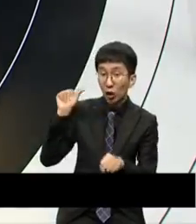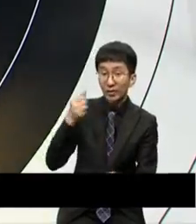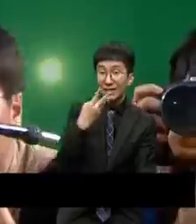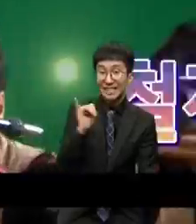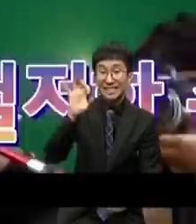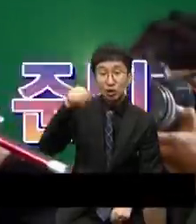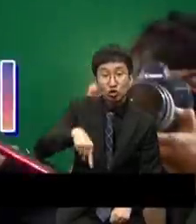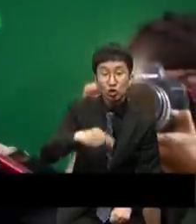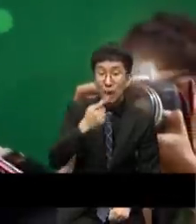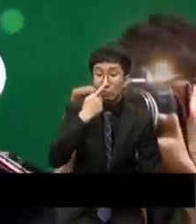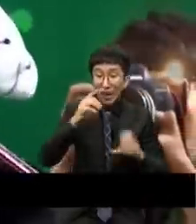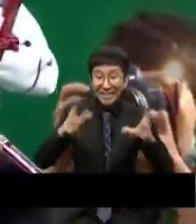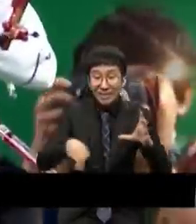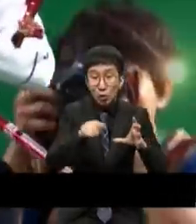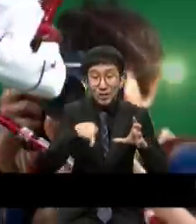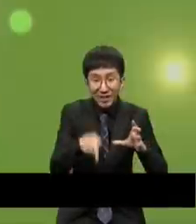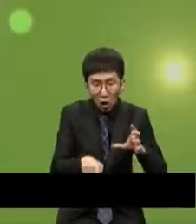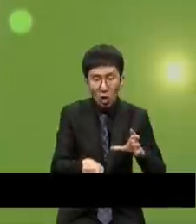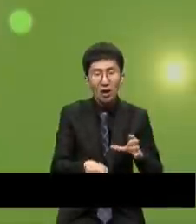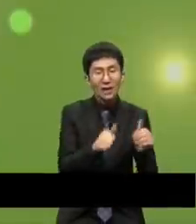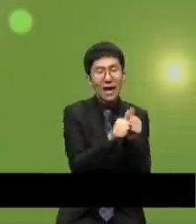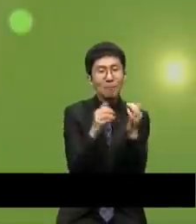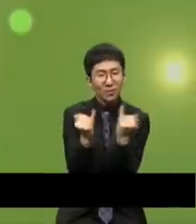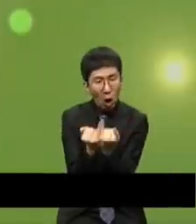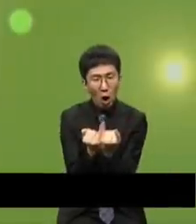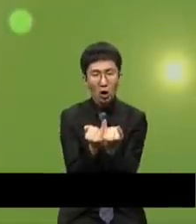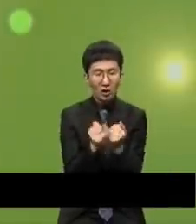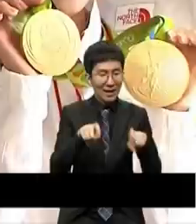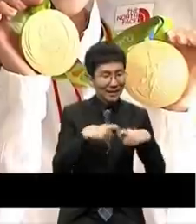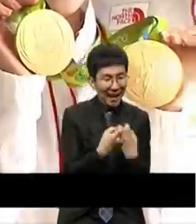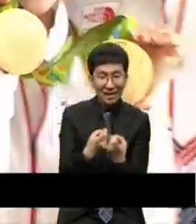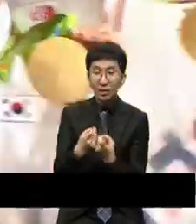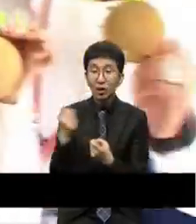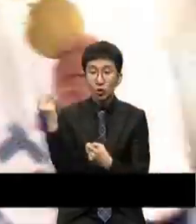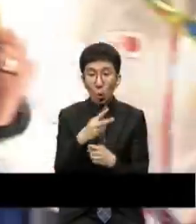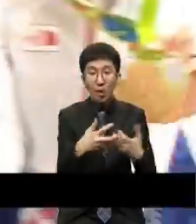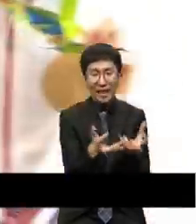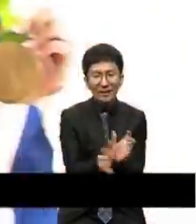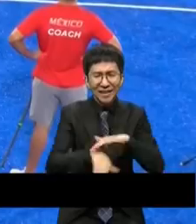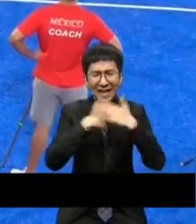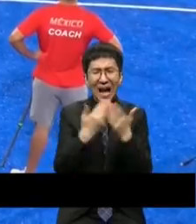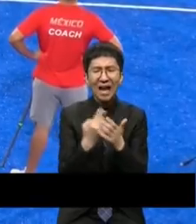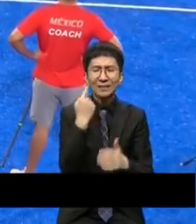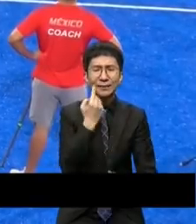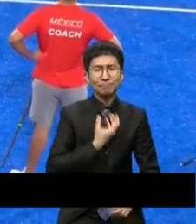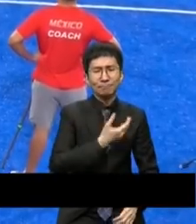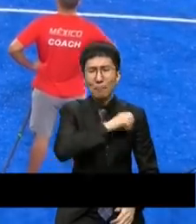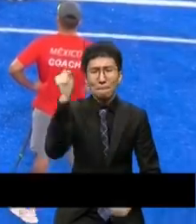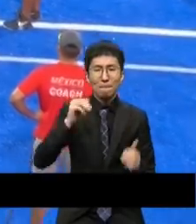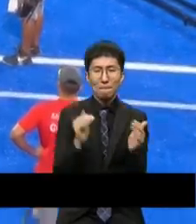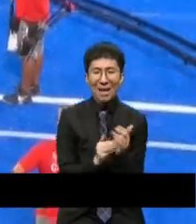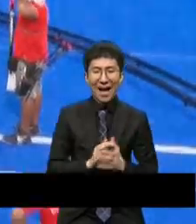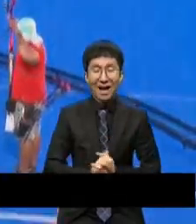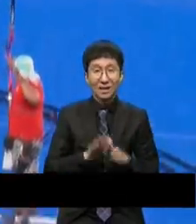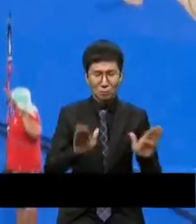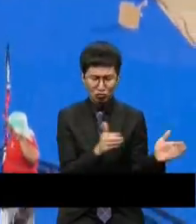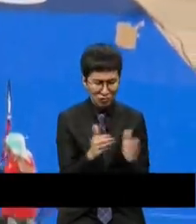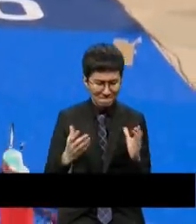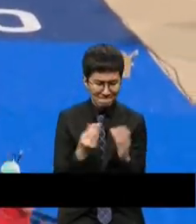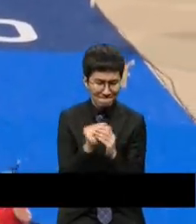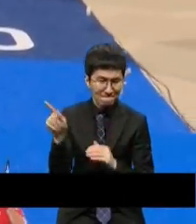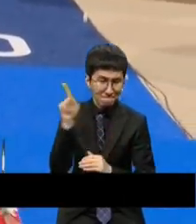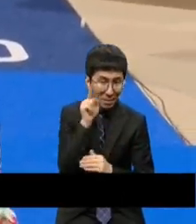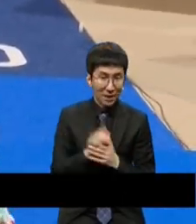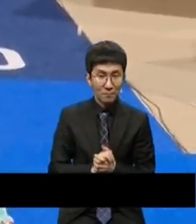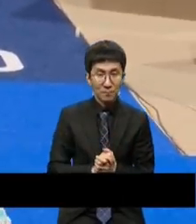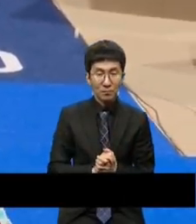남녀 개인과 단체를 모두 석권한 우리나라는 이번 대회도 완벽하게 준비했습니다. 올림픽 경기장과